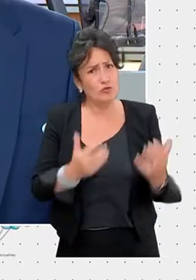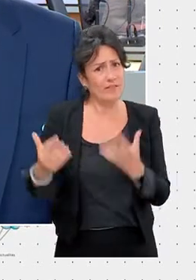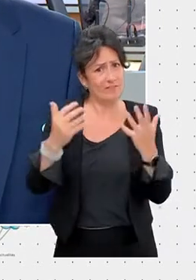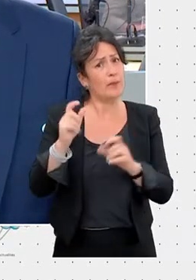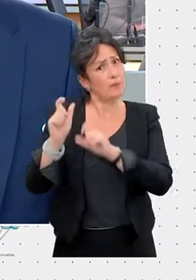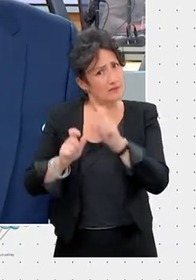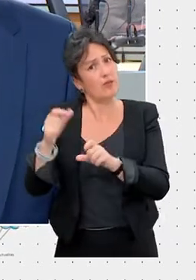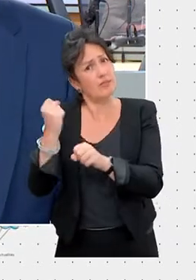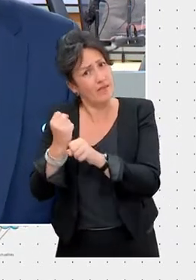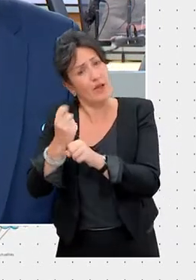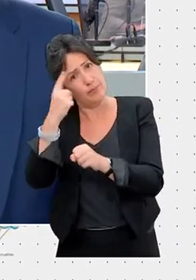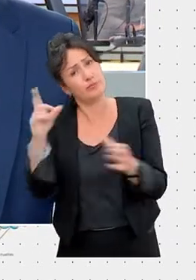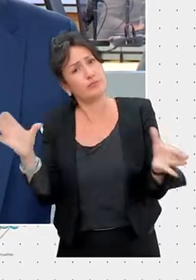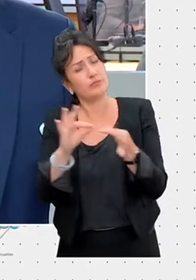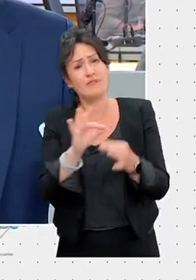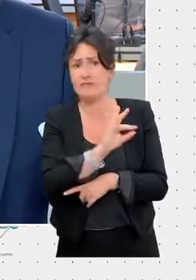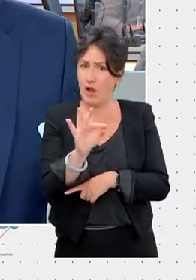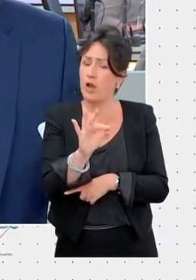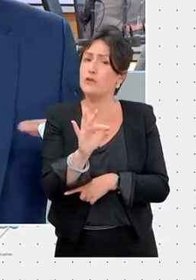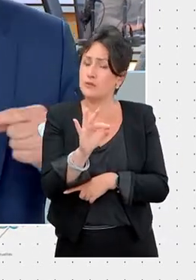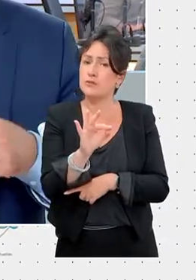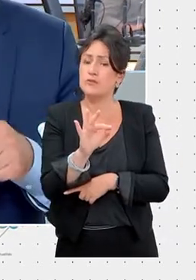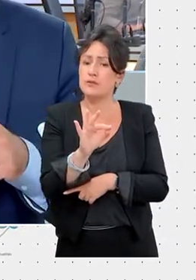travaillé pour la France.